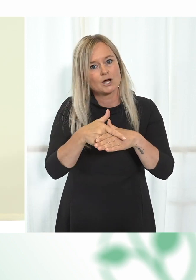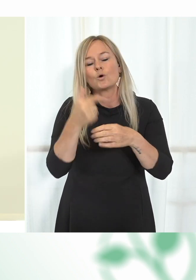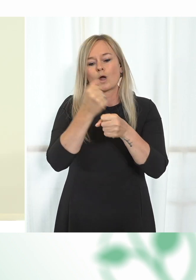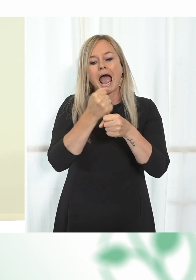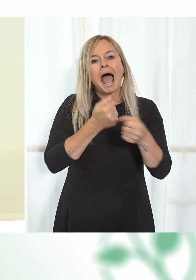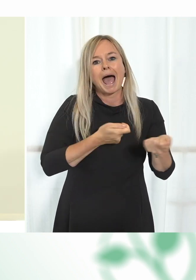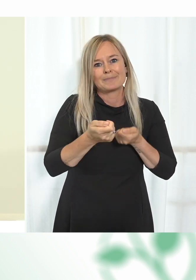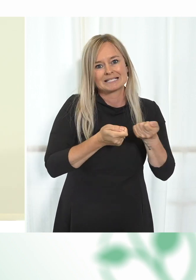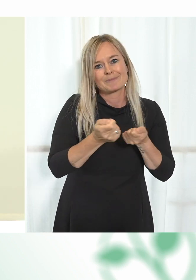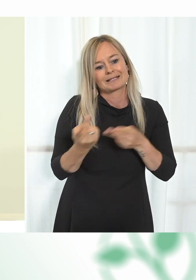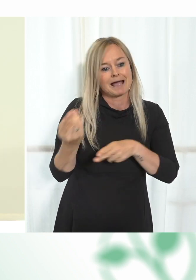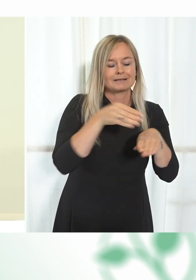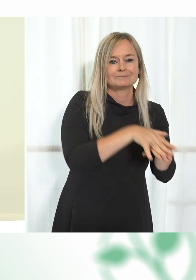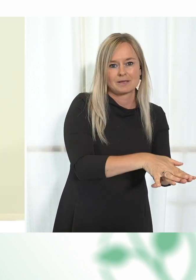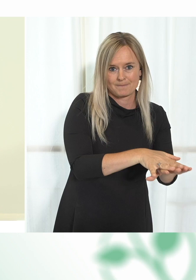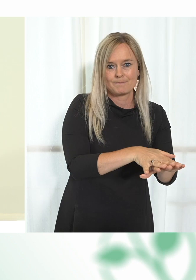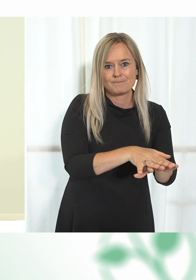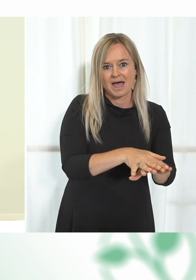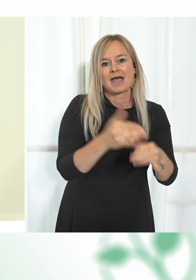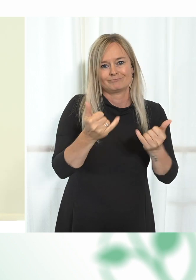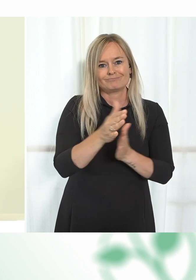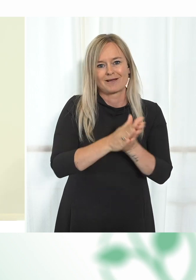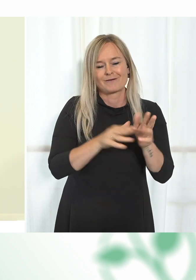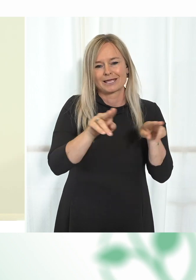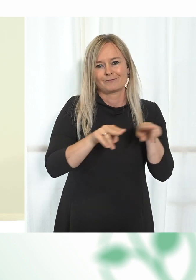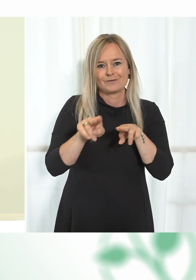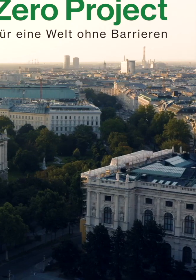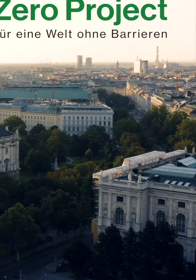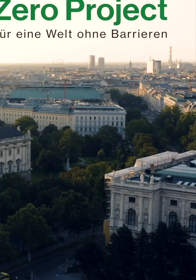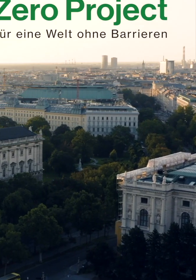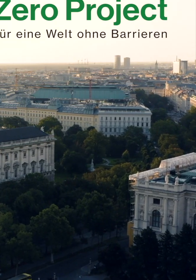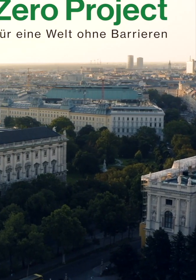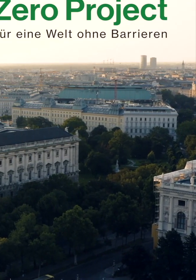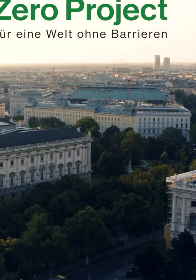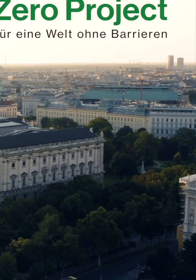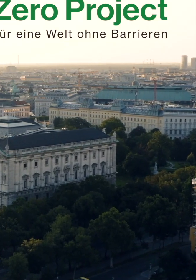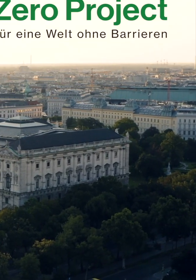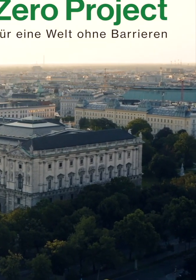Und ich würde sagen, zu Beginn fangen wir dann gleich einmal mit dem ersten Video an.